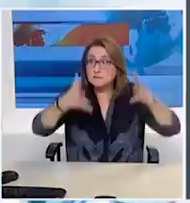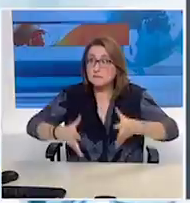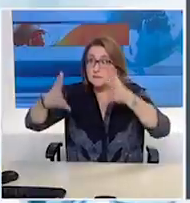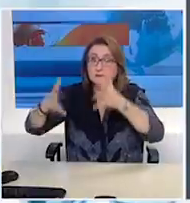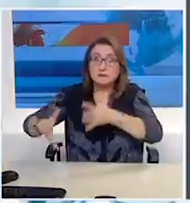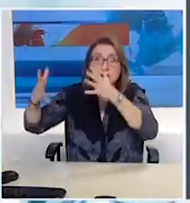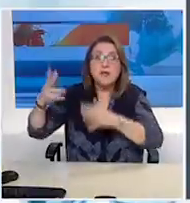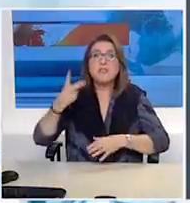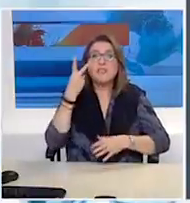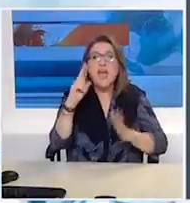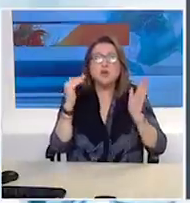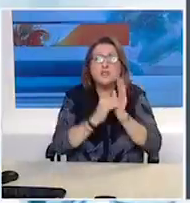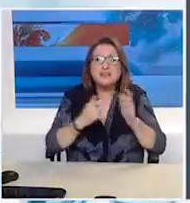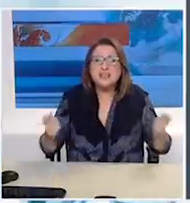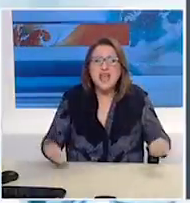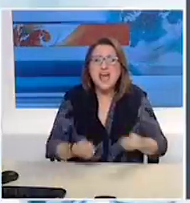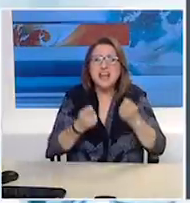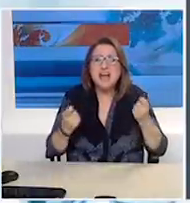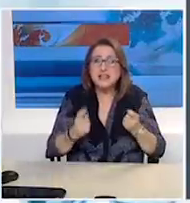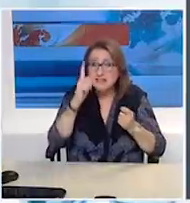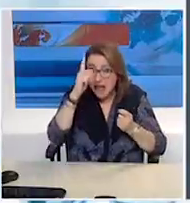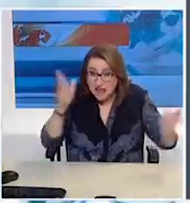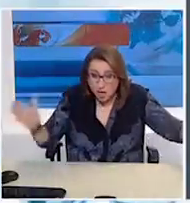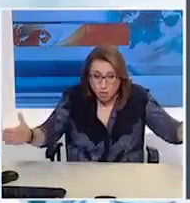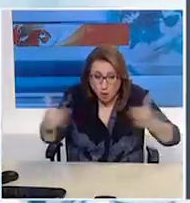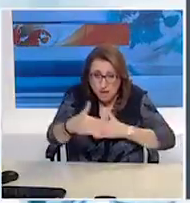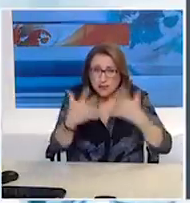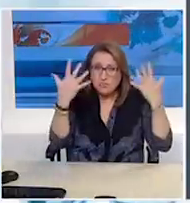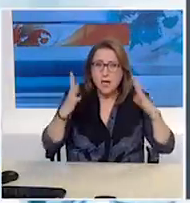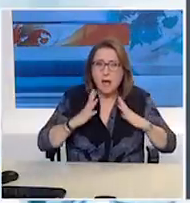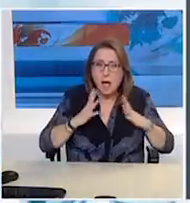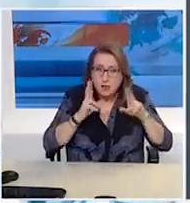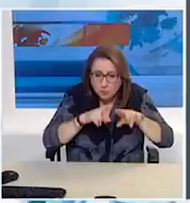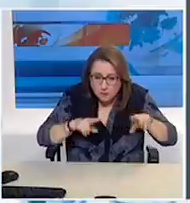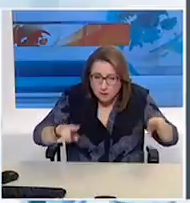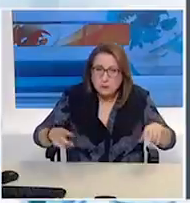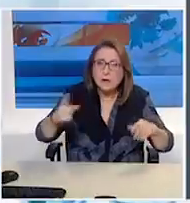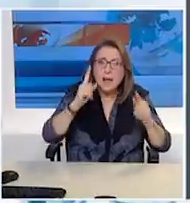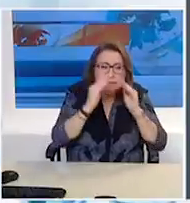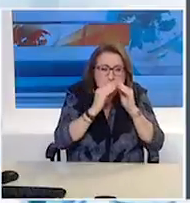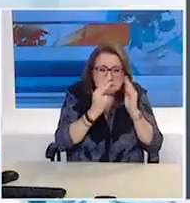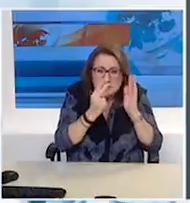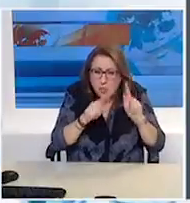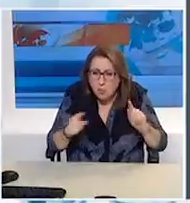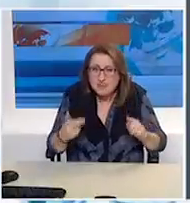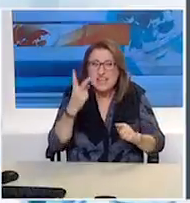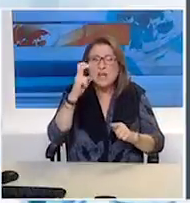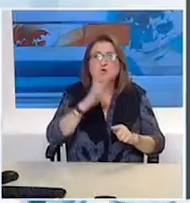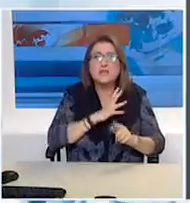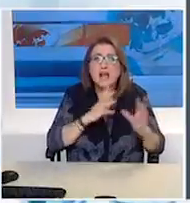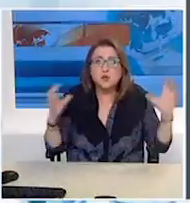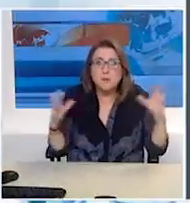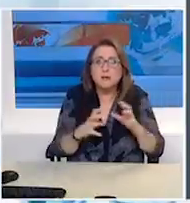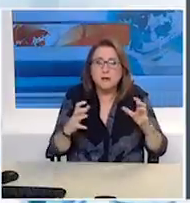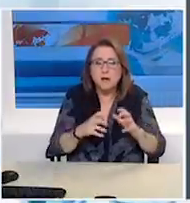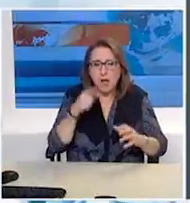ένα δωμάτιο, σε συνθήκες που φυσικά είναι αδύνατο να εφαρμοστούν κανόνες φυσικής απόστασης. Τέτοιου είδους επιδημίες είναι πολύ